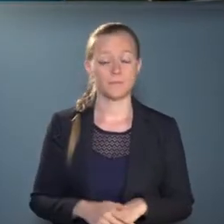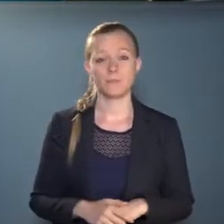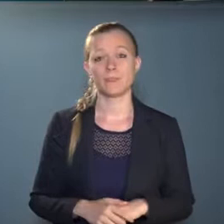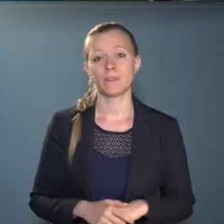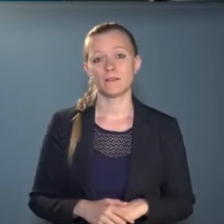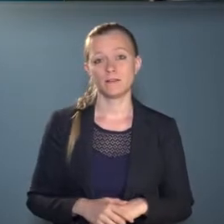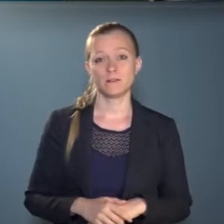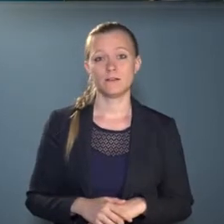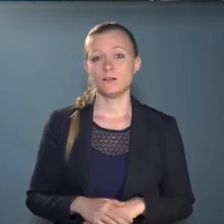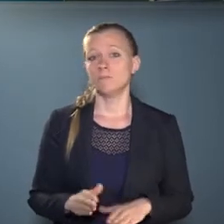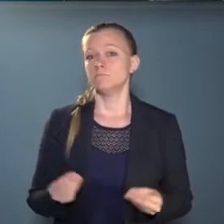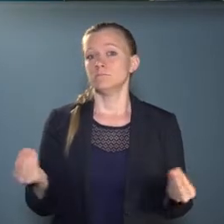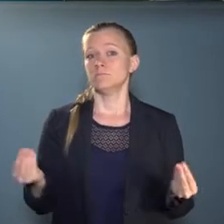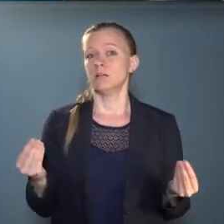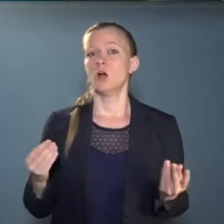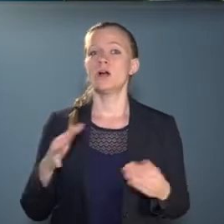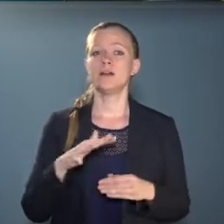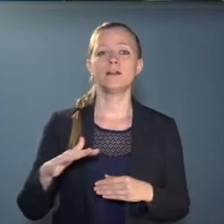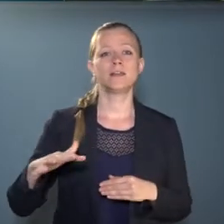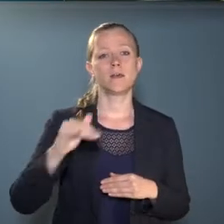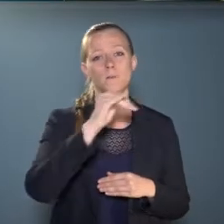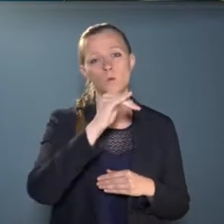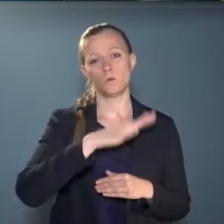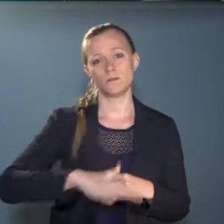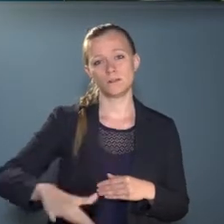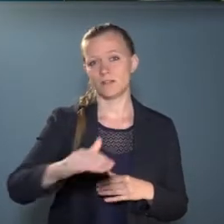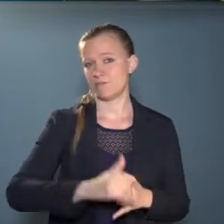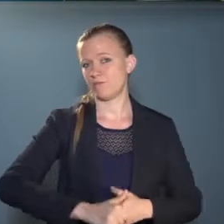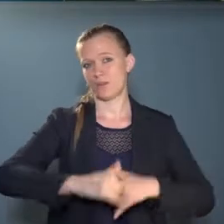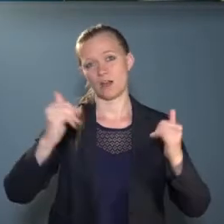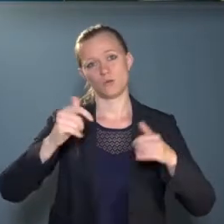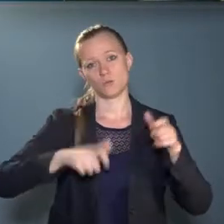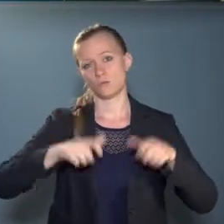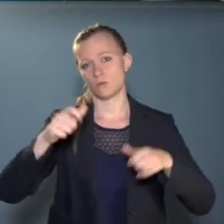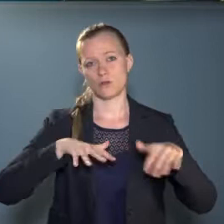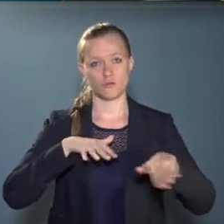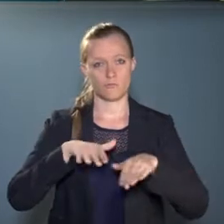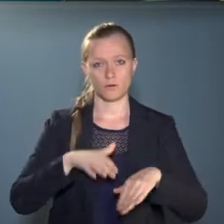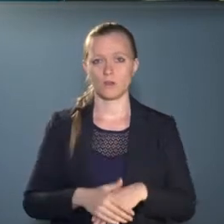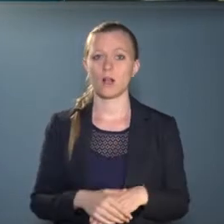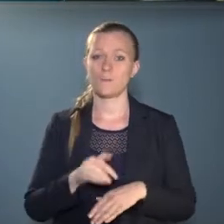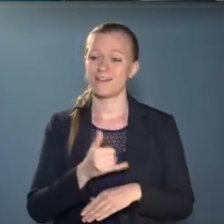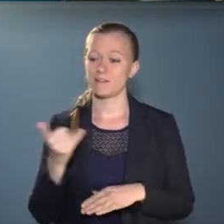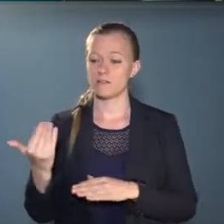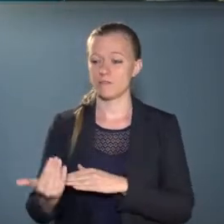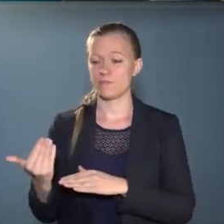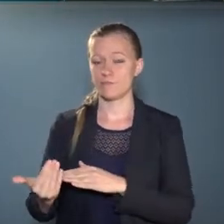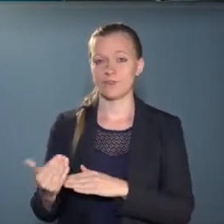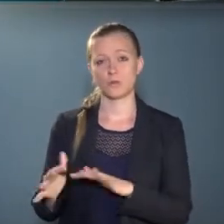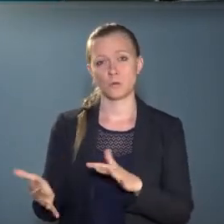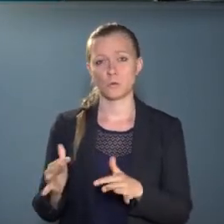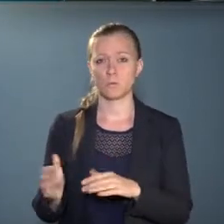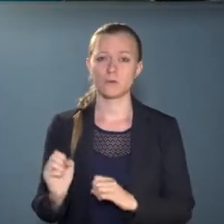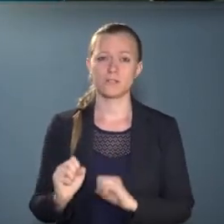a dolgot, ugyanis a repülőtéren nagyon dinamikusan fejlődik az utasforgalom. Ez év végén körülbelül